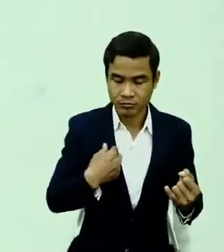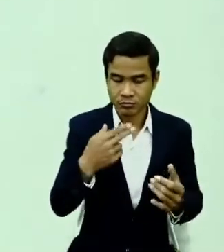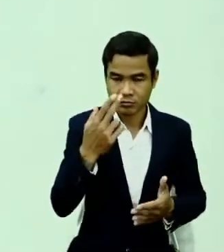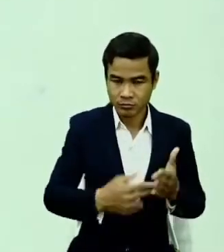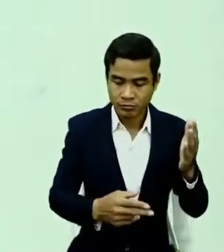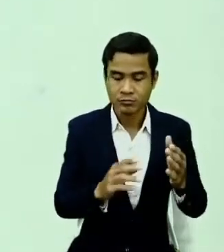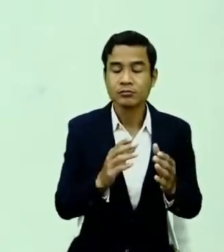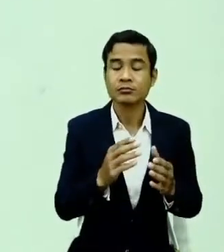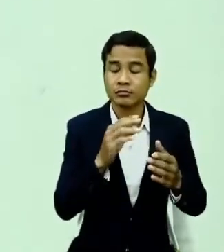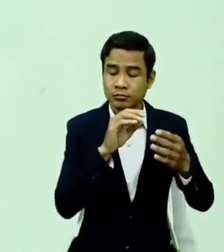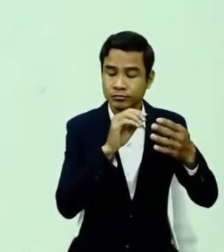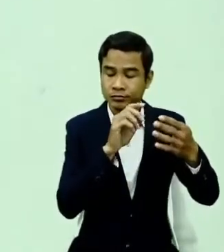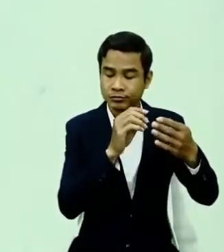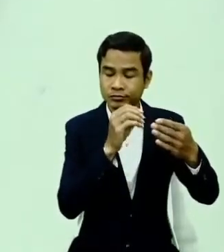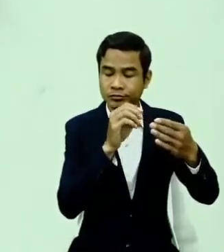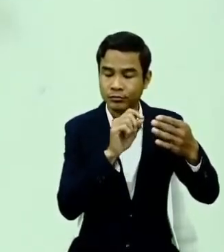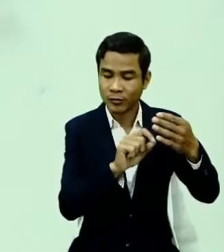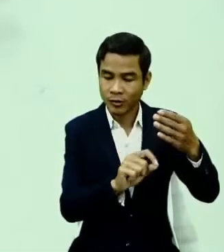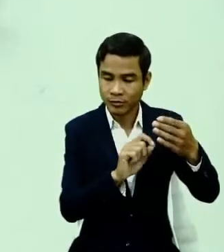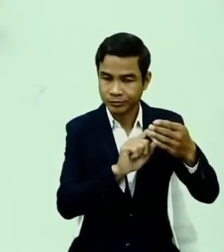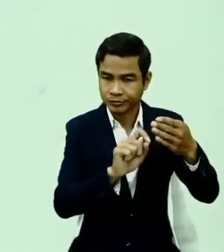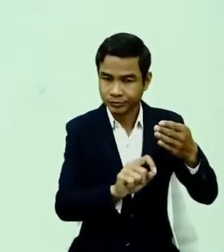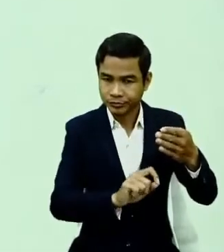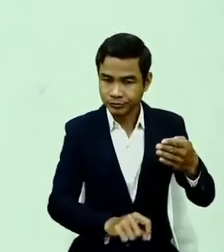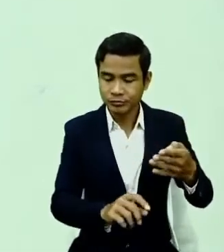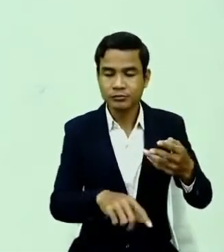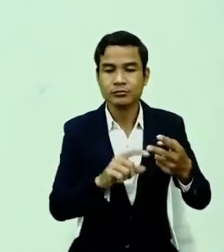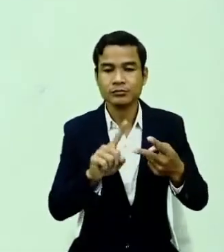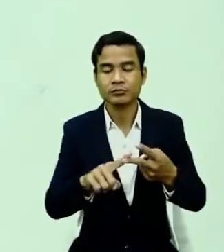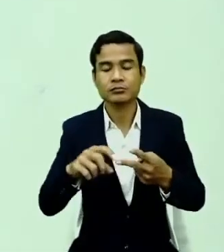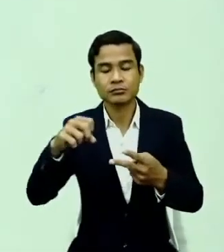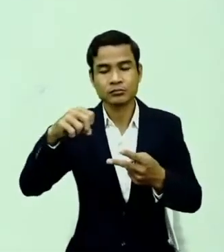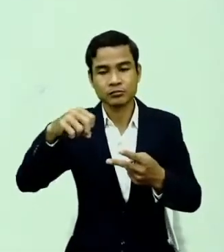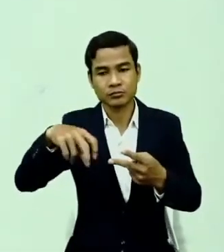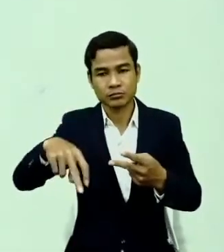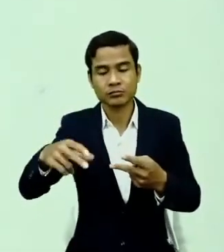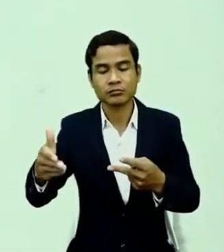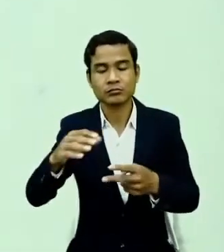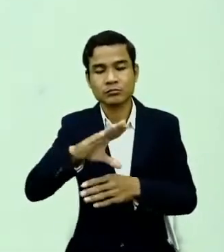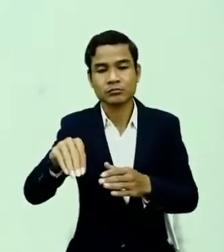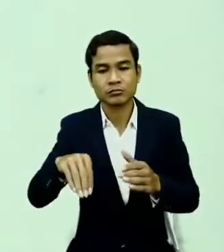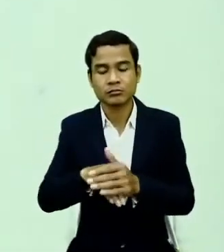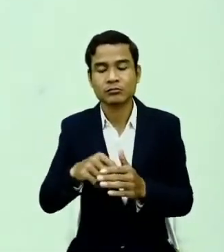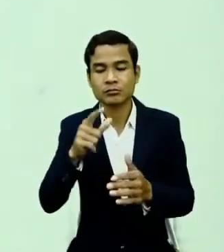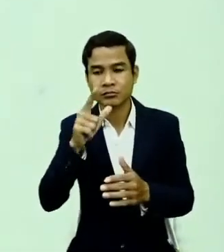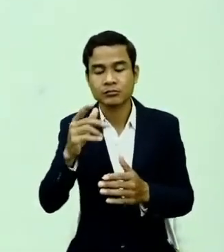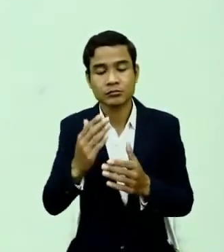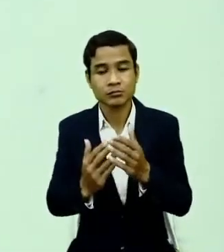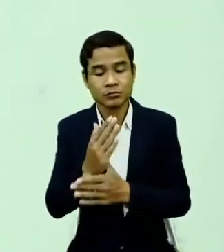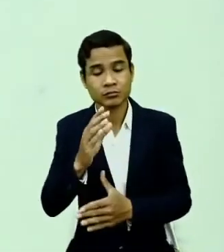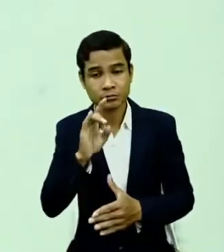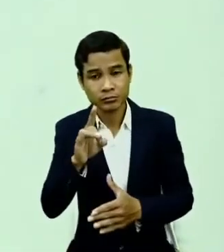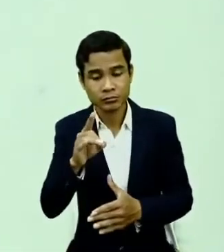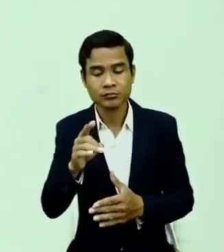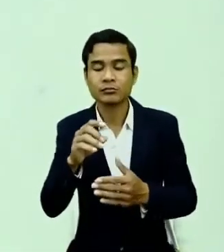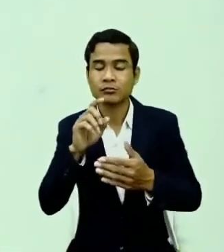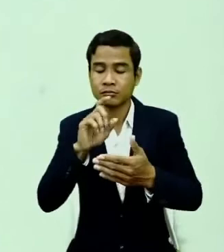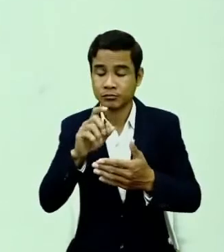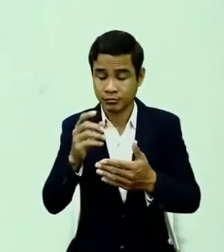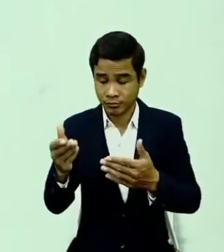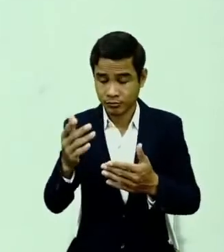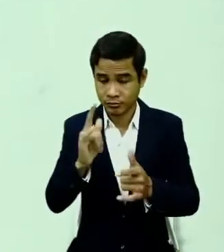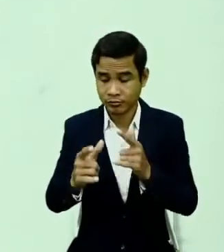កបន្ទាប់មកទៀតកូនឆ្លើយថាតម្រូវការទាំងអស់នោះជាសិទ្ធមែនឬក៏មិនមែនហើយបើមែនមូលហេតុអ្